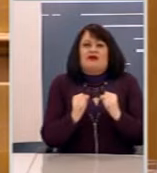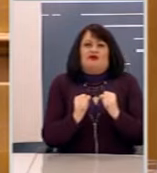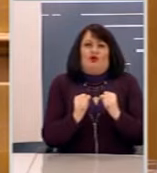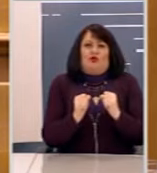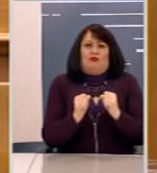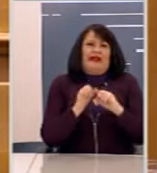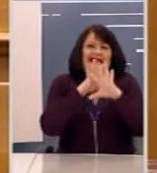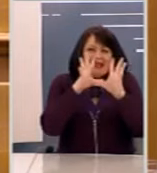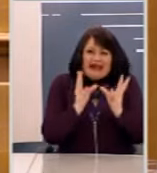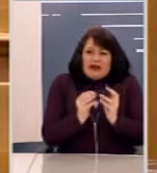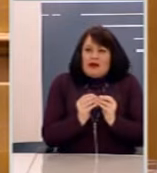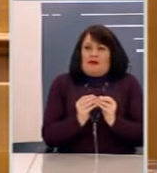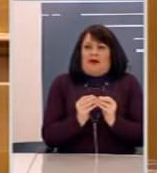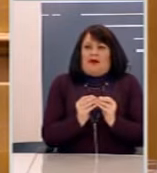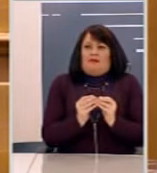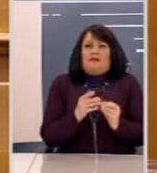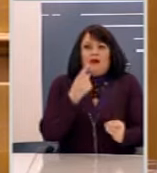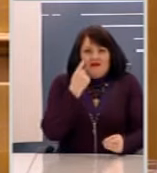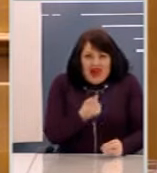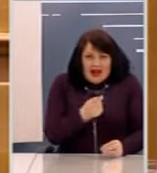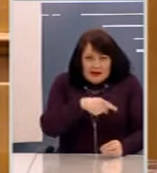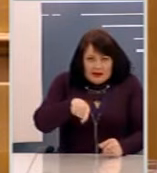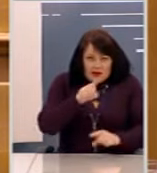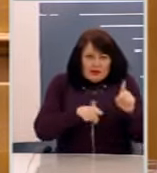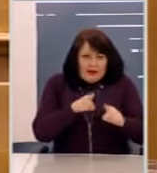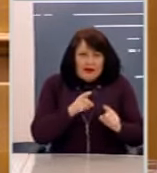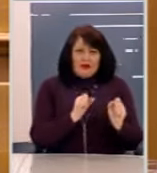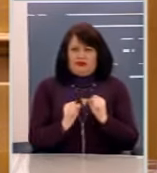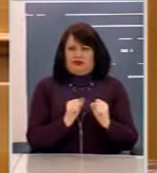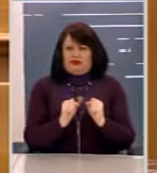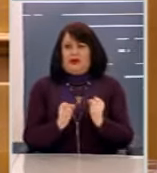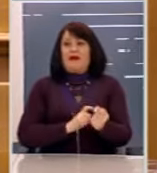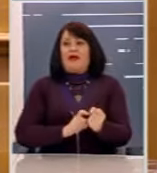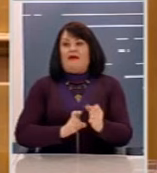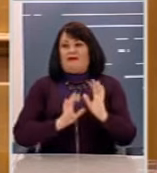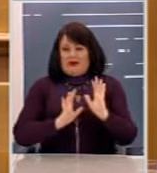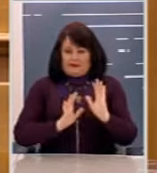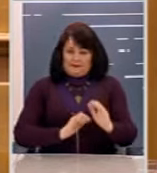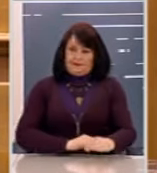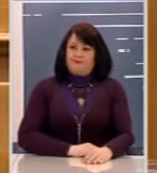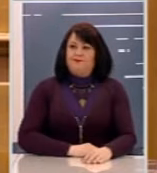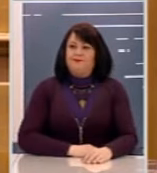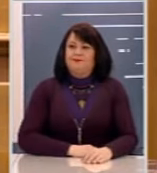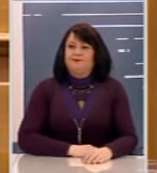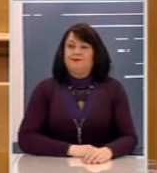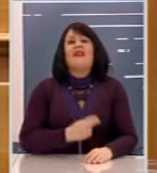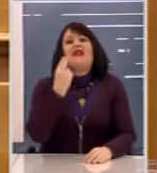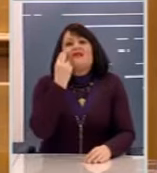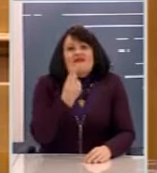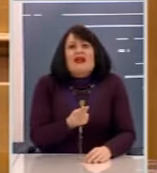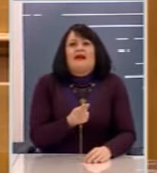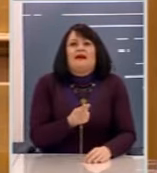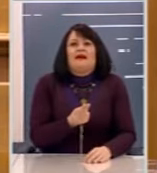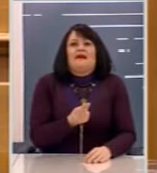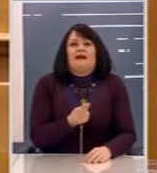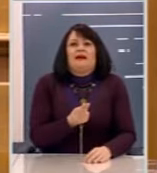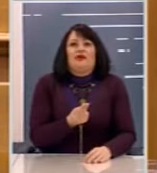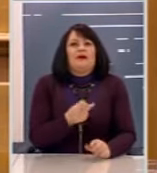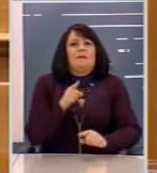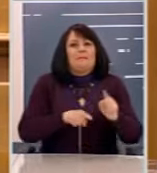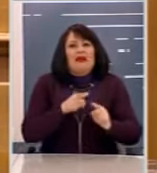Και είναι απολύτως επίσης προφανές ότι η πολιτική